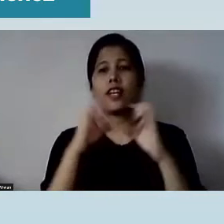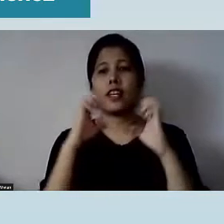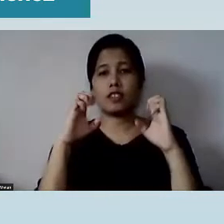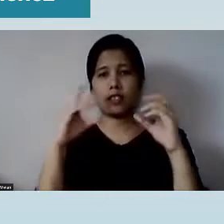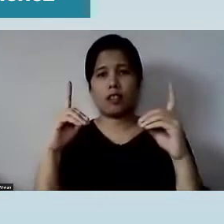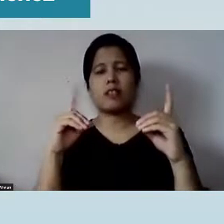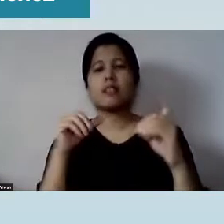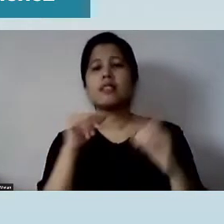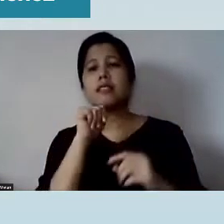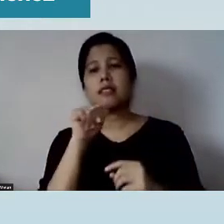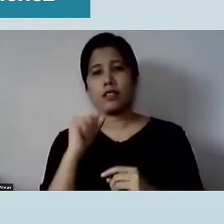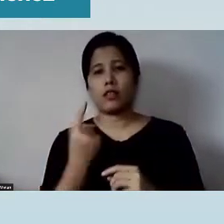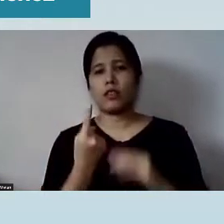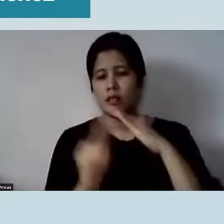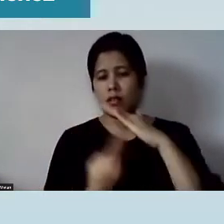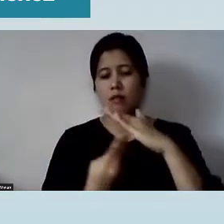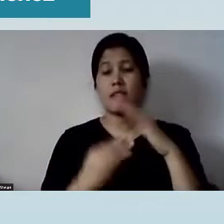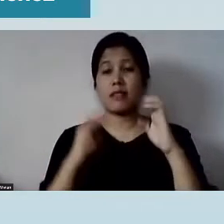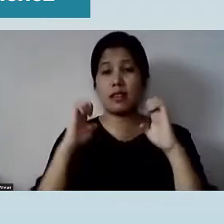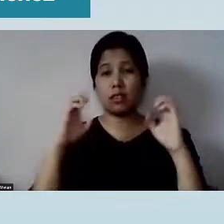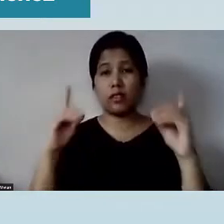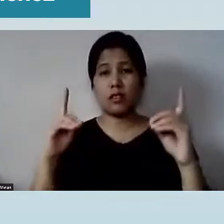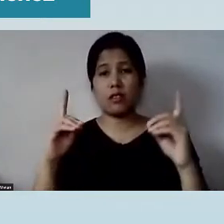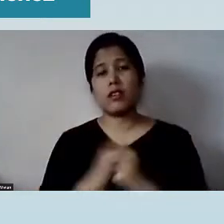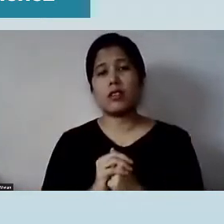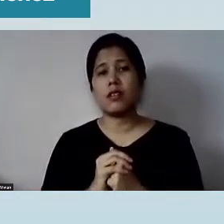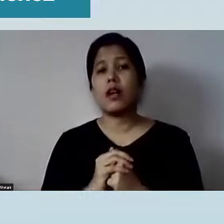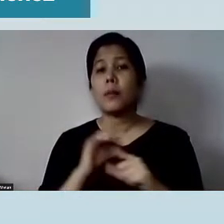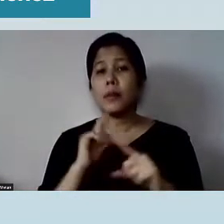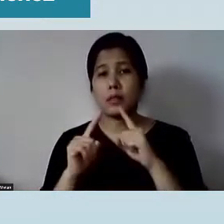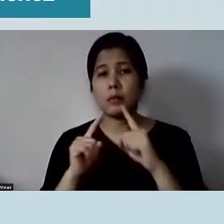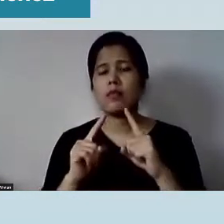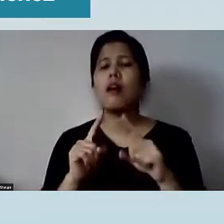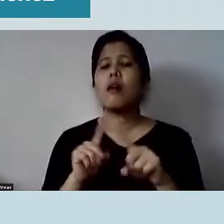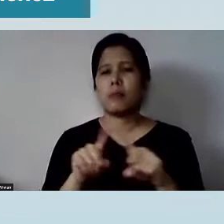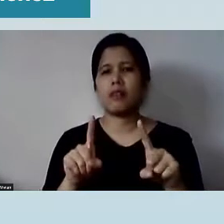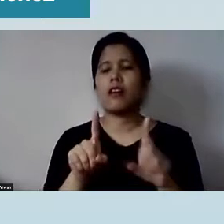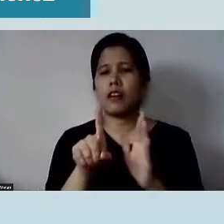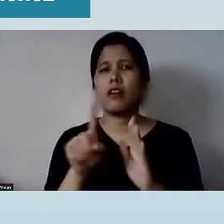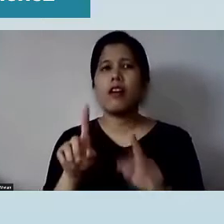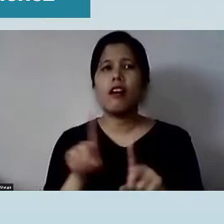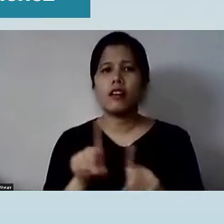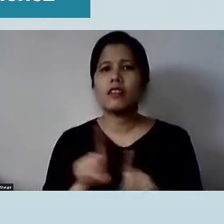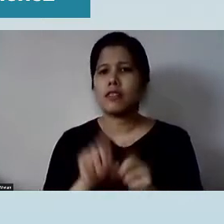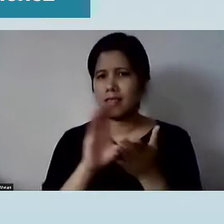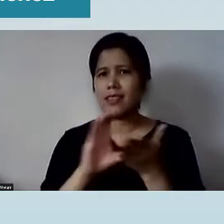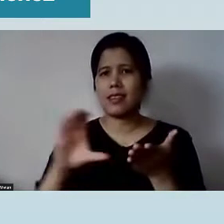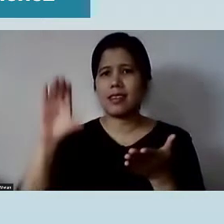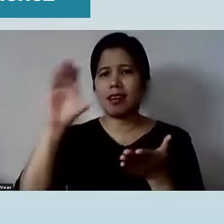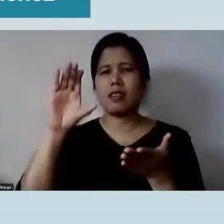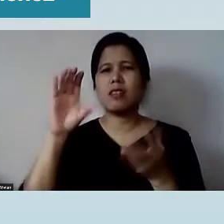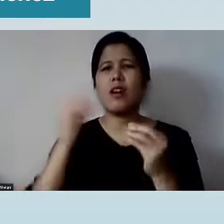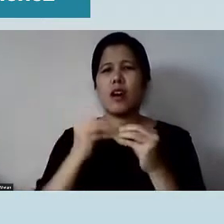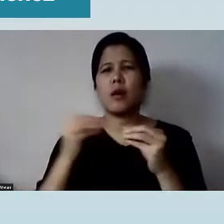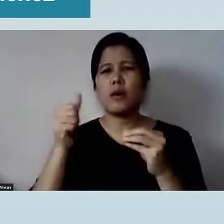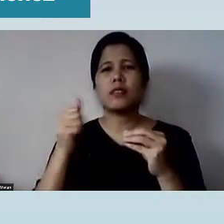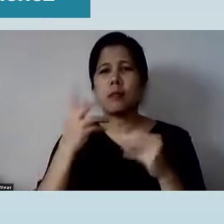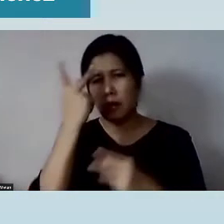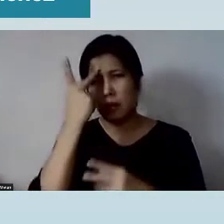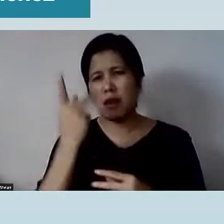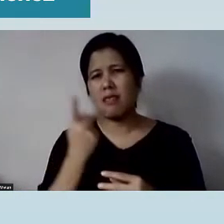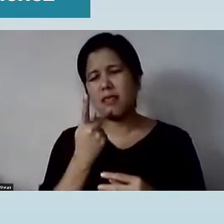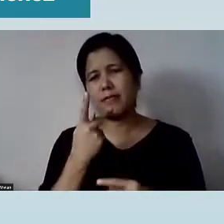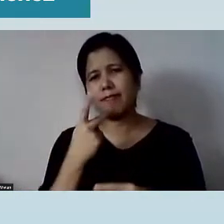hindi lang doon sa basic education ang pag-usapan natin, sa tertiary education. Kasi most of our parents, no, are hard